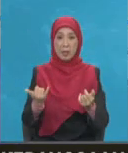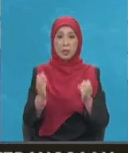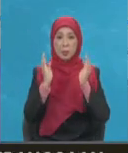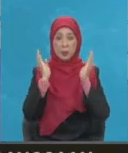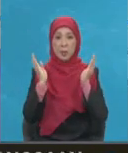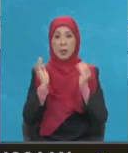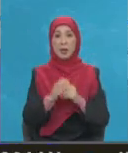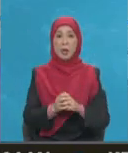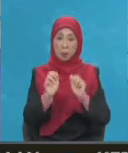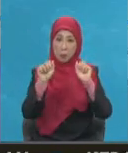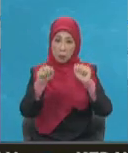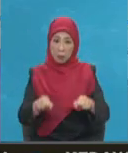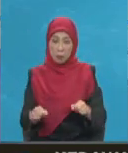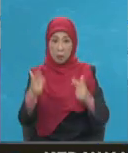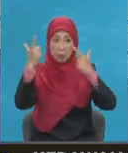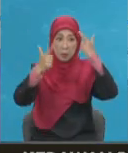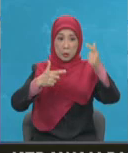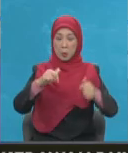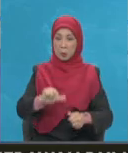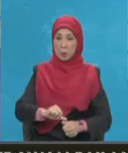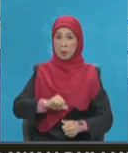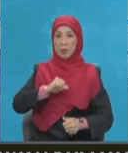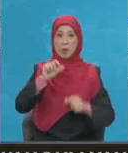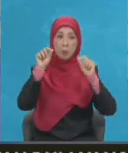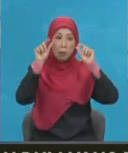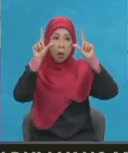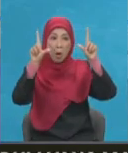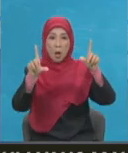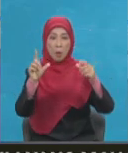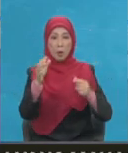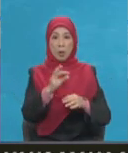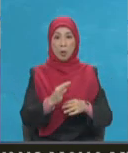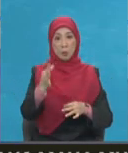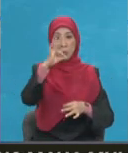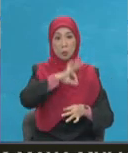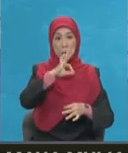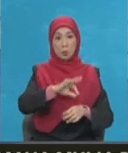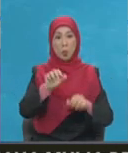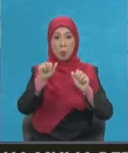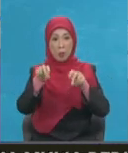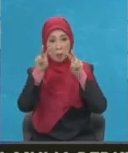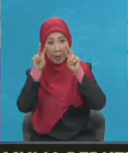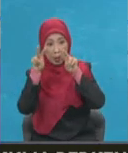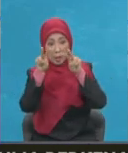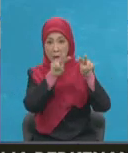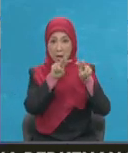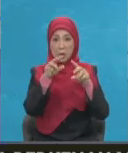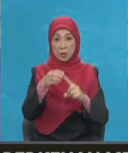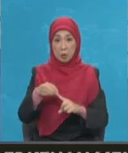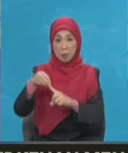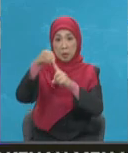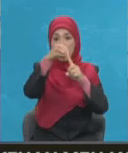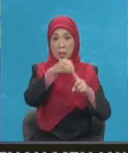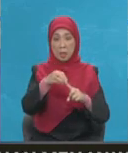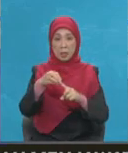Upacara sambutan ini mampu membuat para pelancong teruja dan merasa bertuah kerana berpeluang menyaksikan keunikan dan keindahan